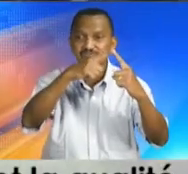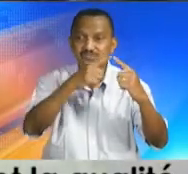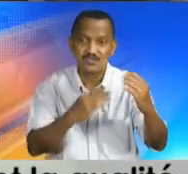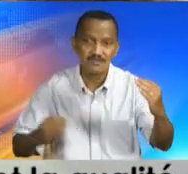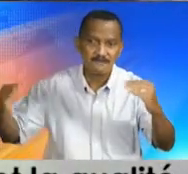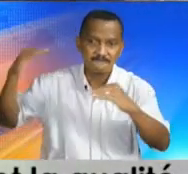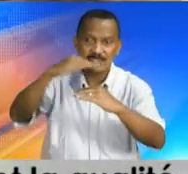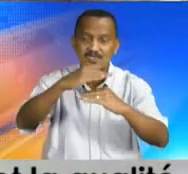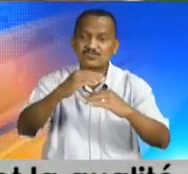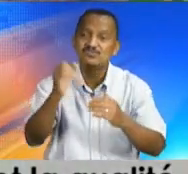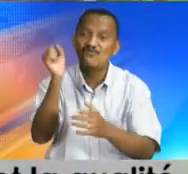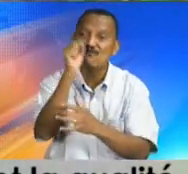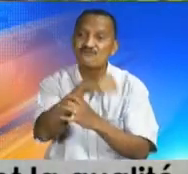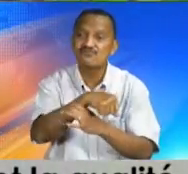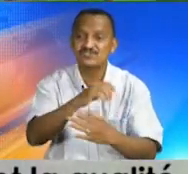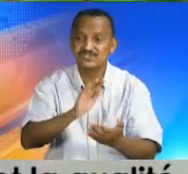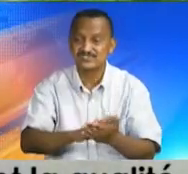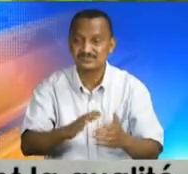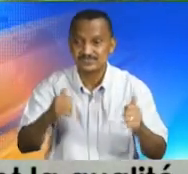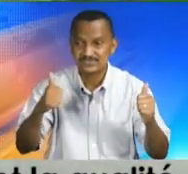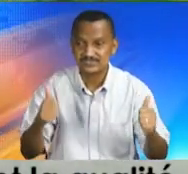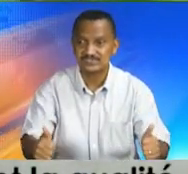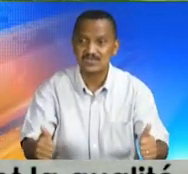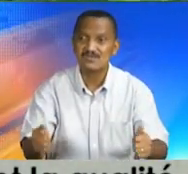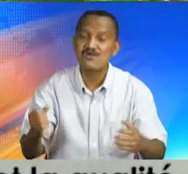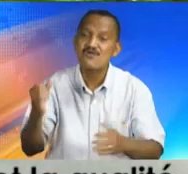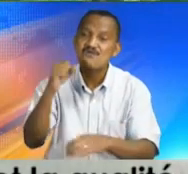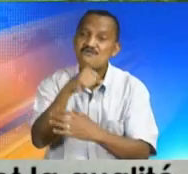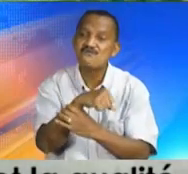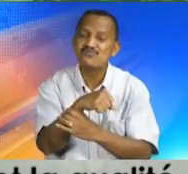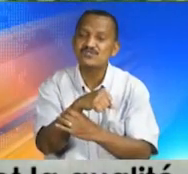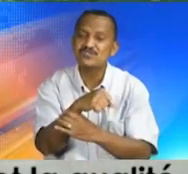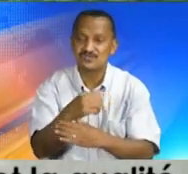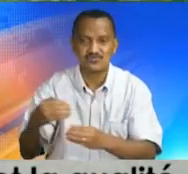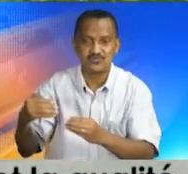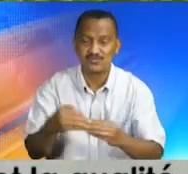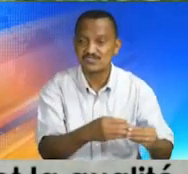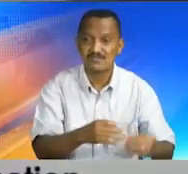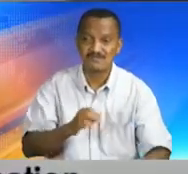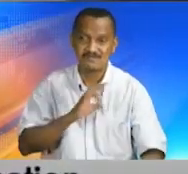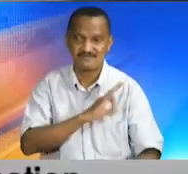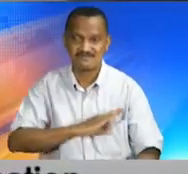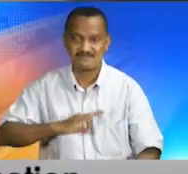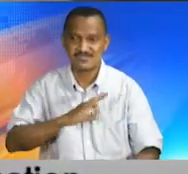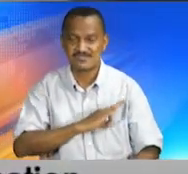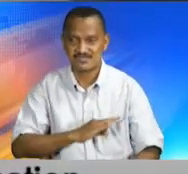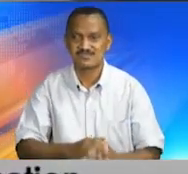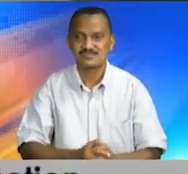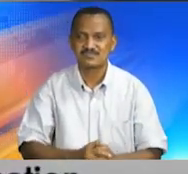vokatra azo avy amin'ny tantely sy ny fanatsarana ny kalitaon'ny famokarana ahafahana mitondra izany eo amin'ny tsena iraisam-pirenena.